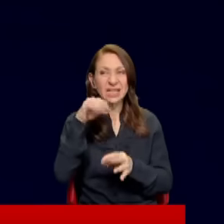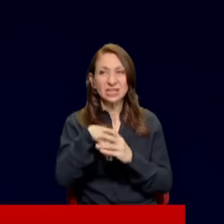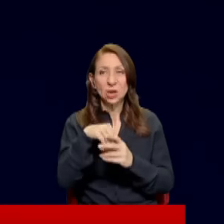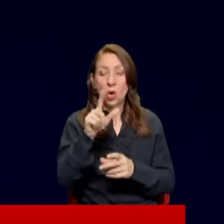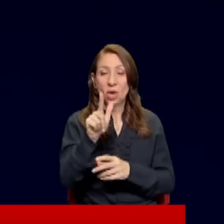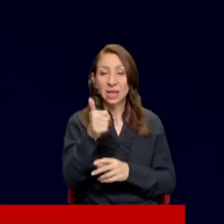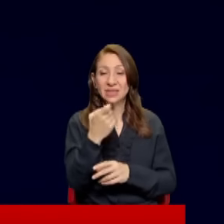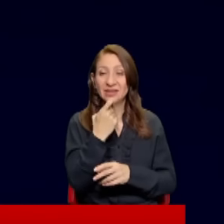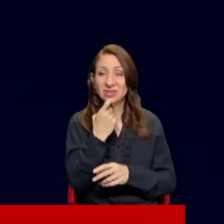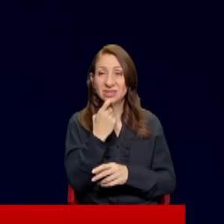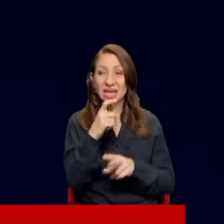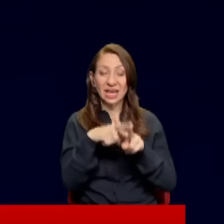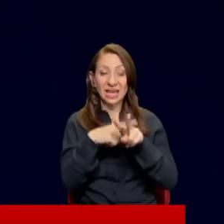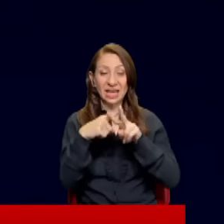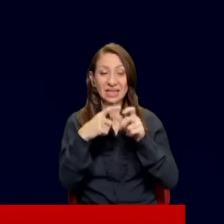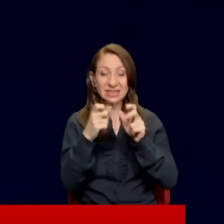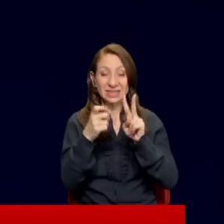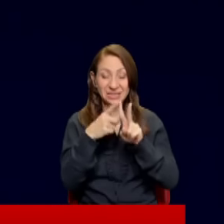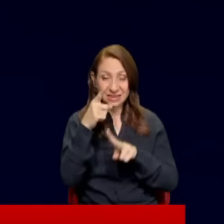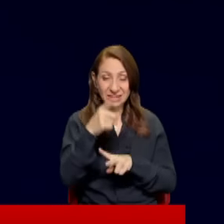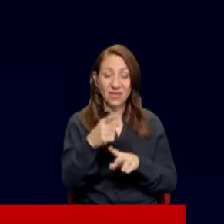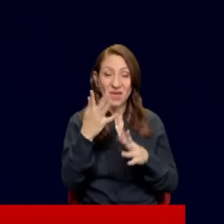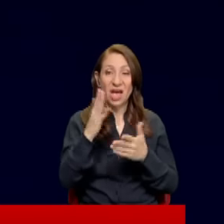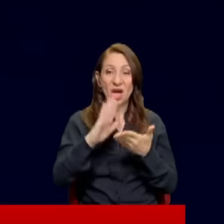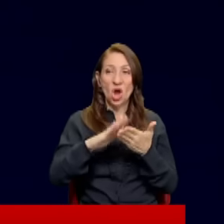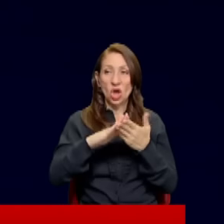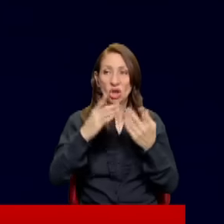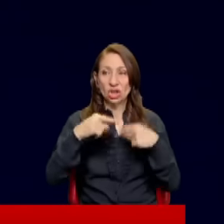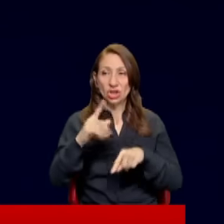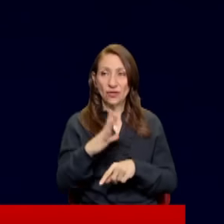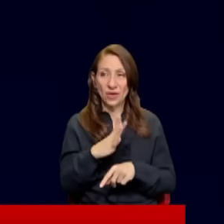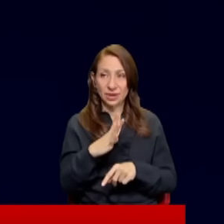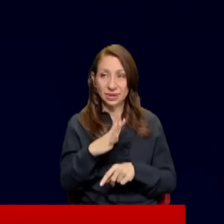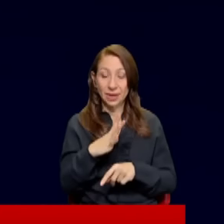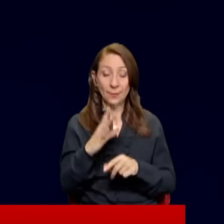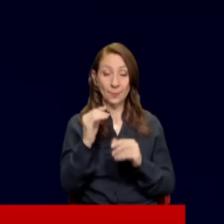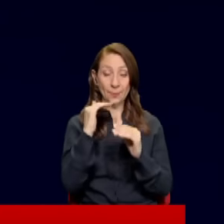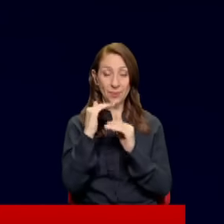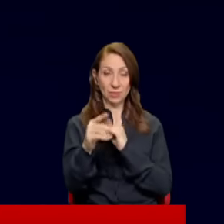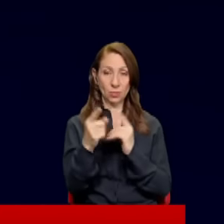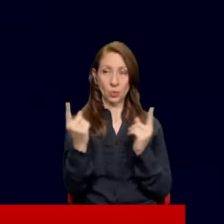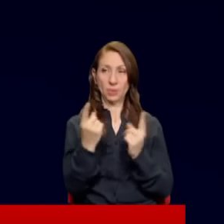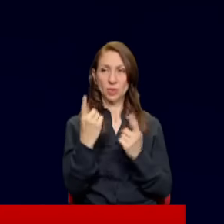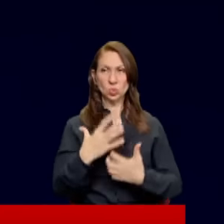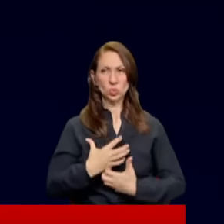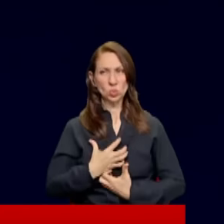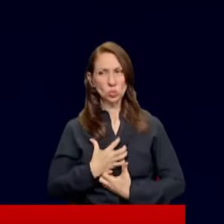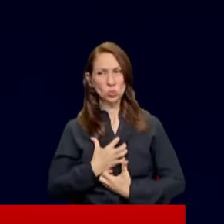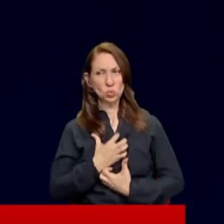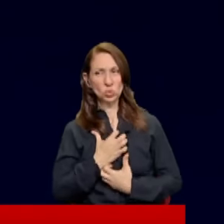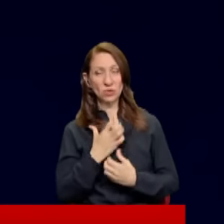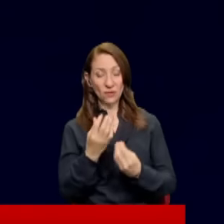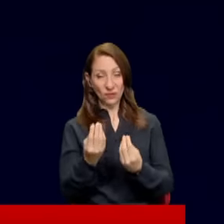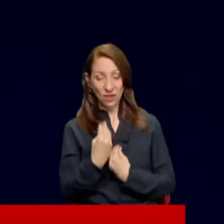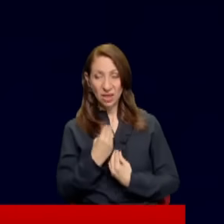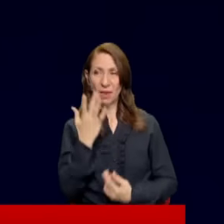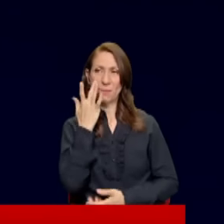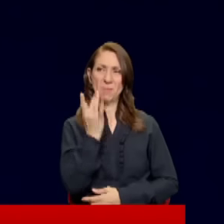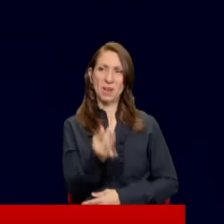16 yaşındaki Yasin Börü ve arkadaşları da vardır milletimize böyle bir acıyı yaşatanlar